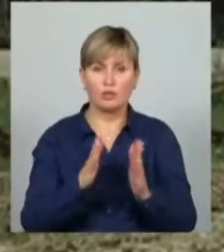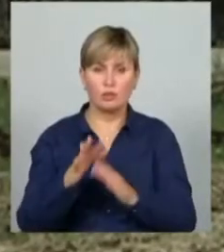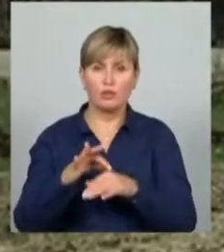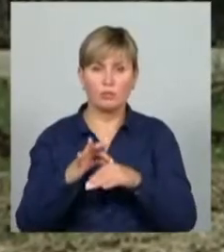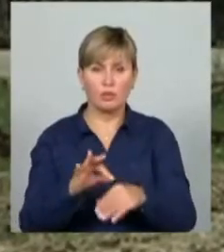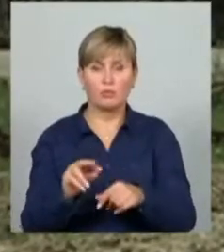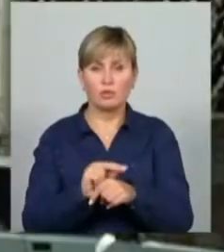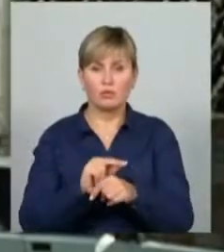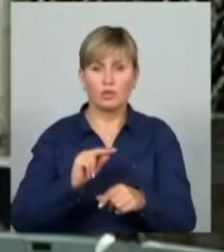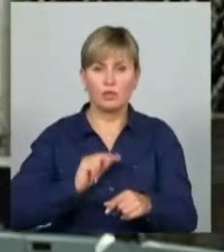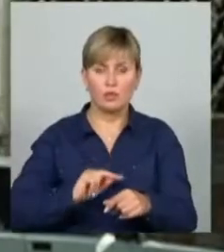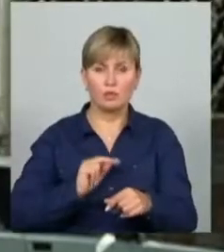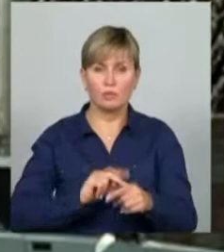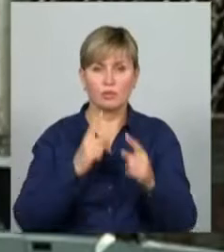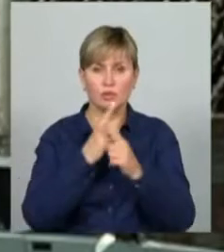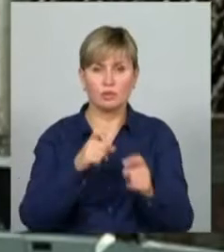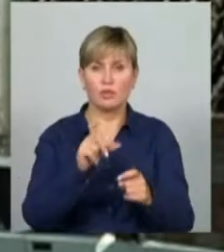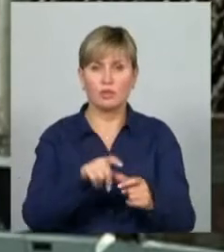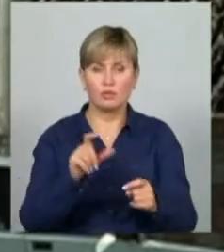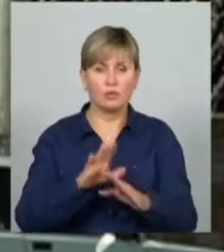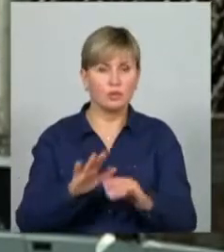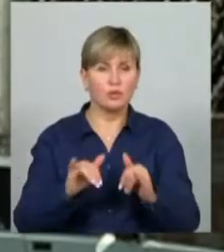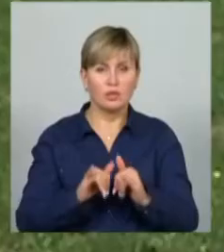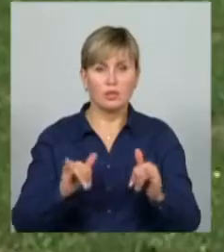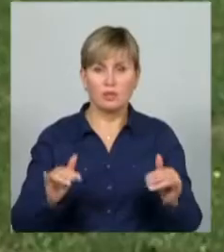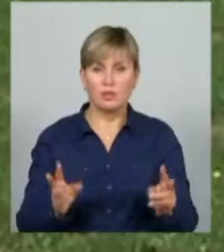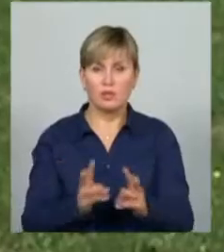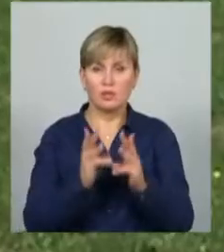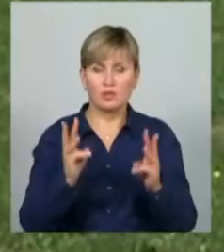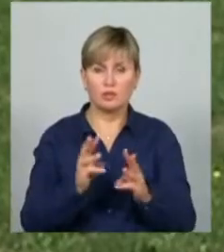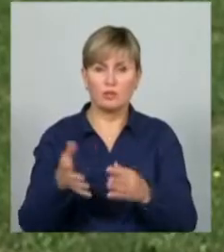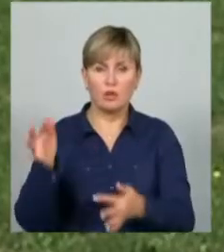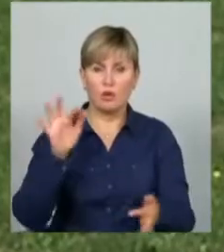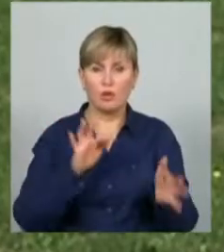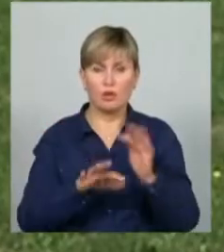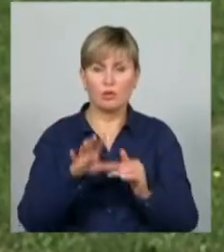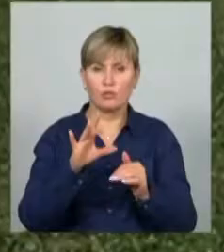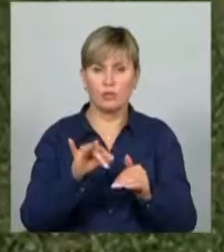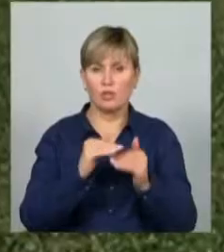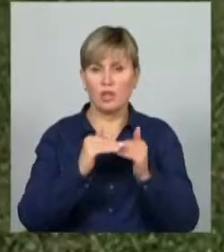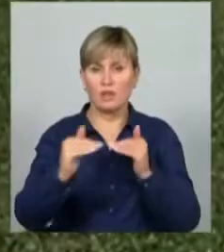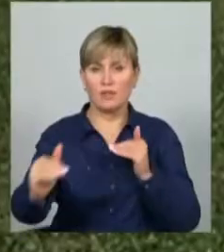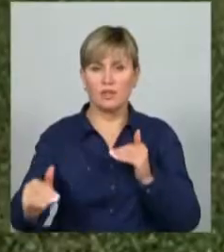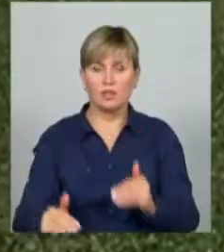проводят профилактическую работу, призывая людей не разводить костры в горной местности и на равнинах.